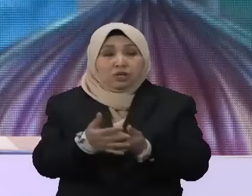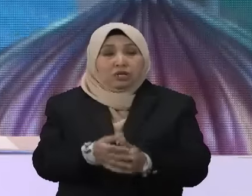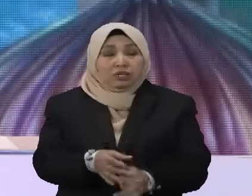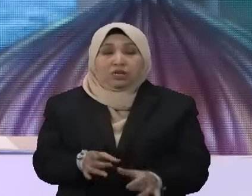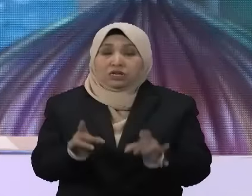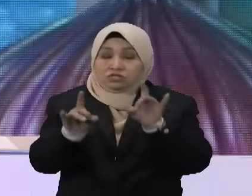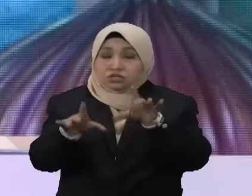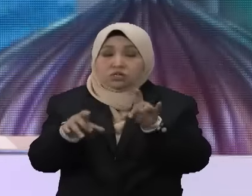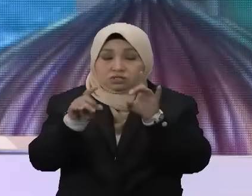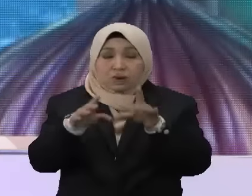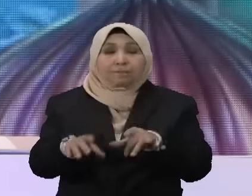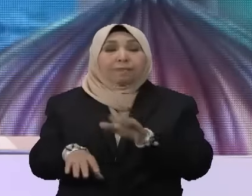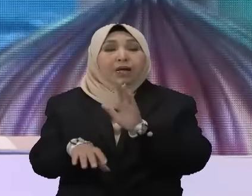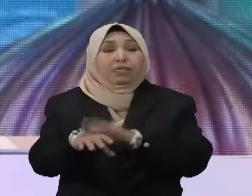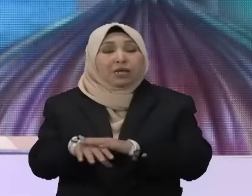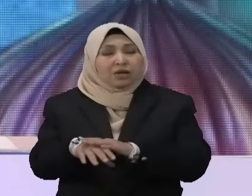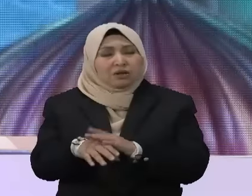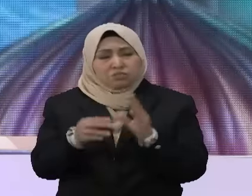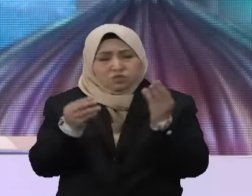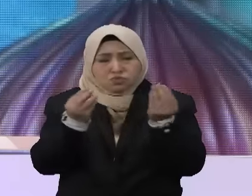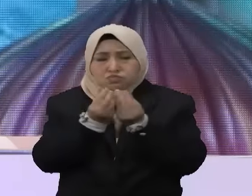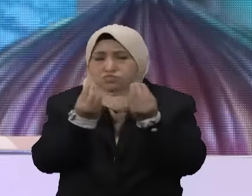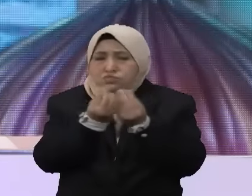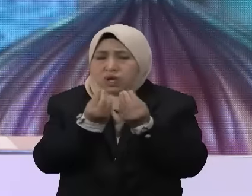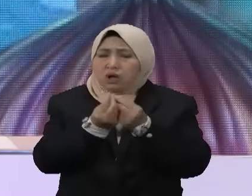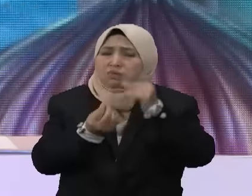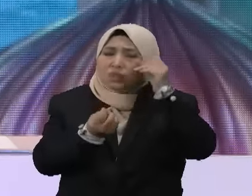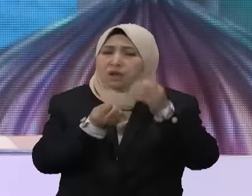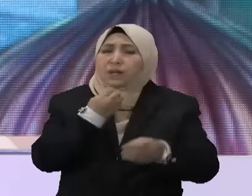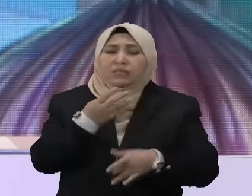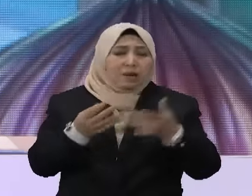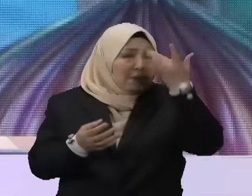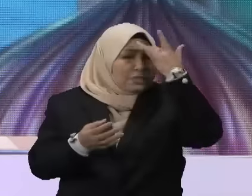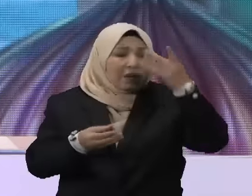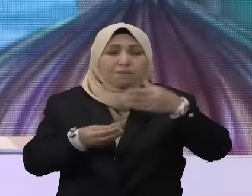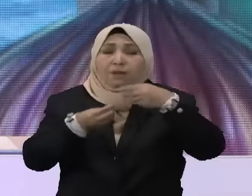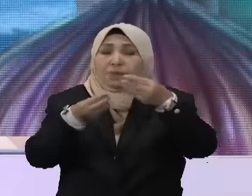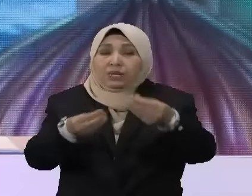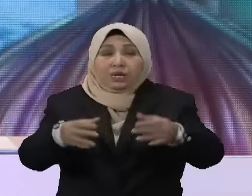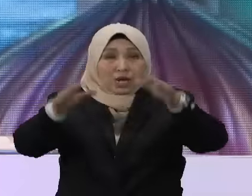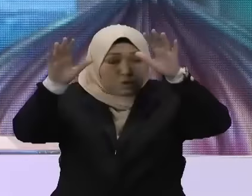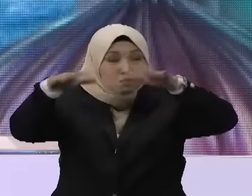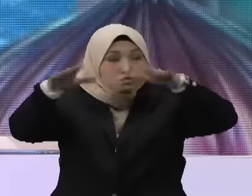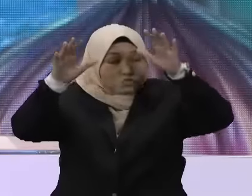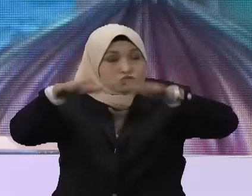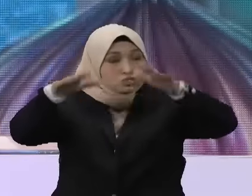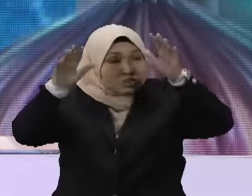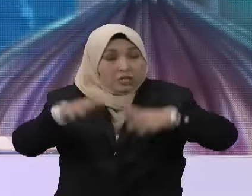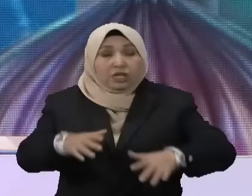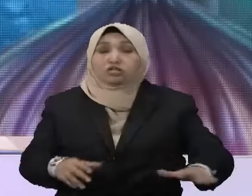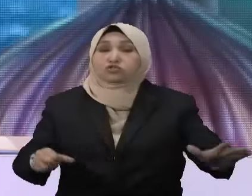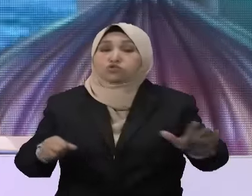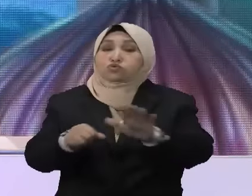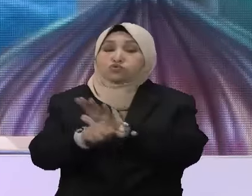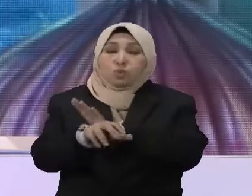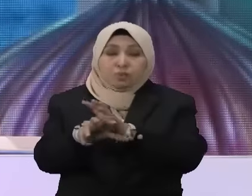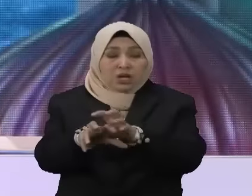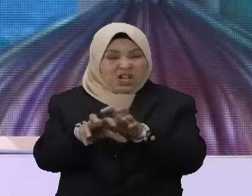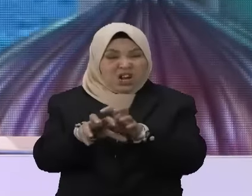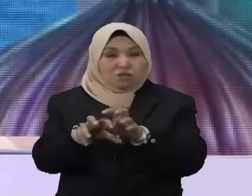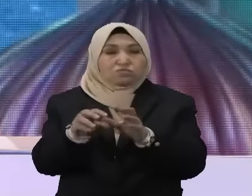air pada amount yang sebenarnya Allah SWT Maha Bijaksana memberikan hujan yang cukup untuk mengeraskan